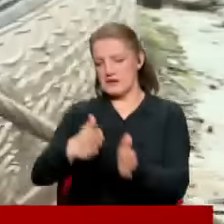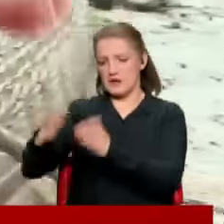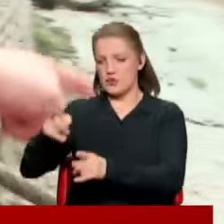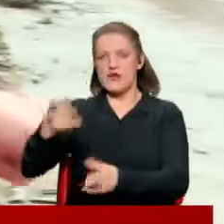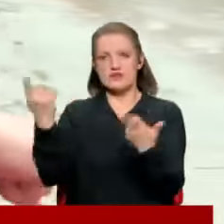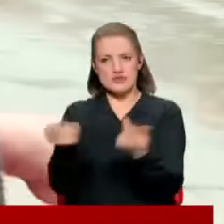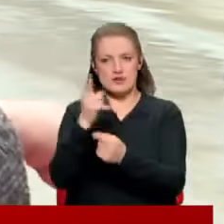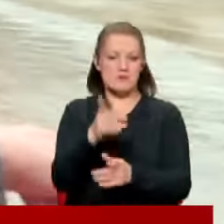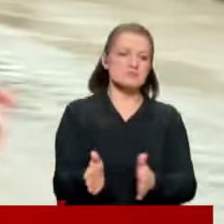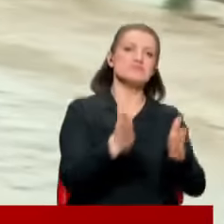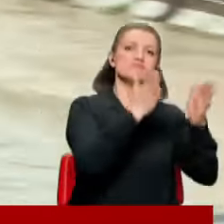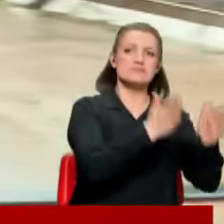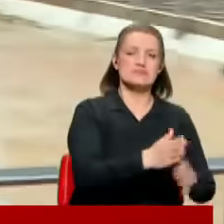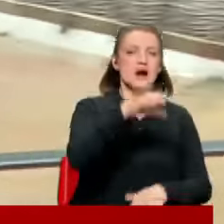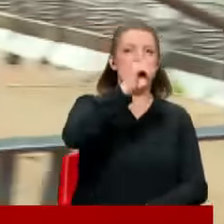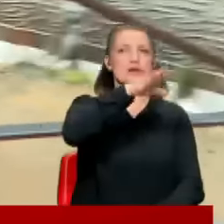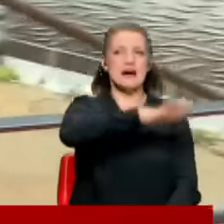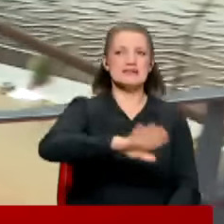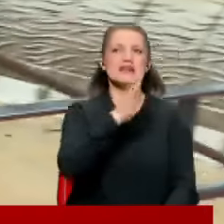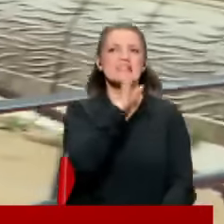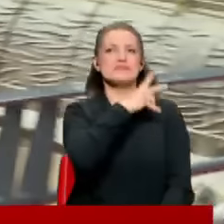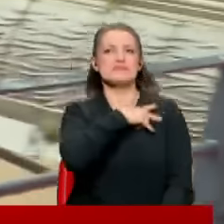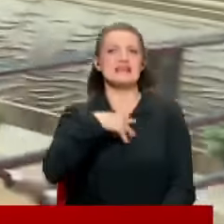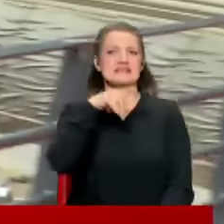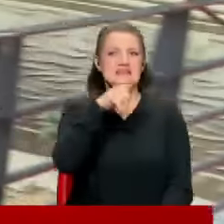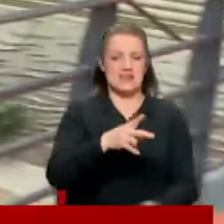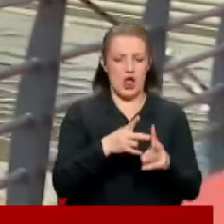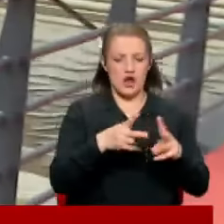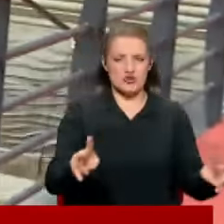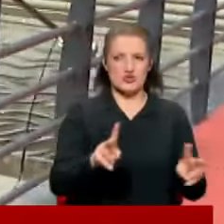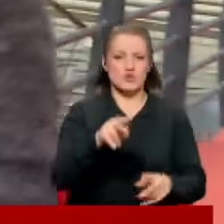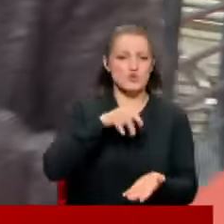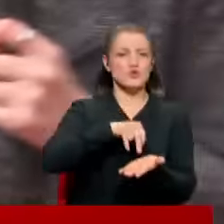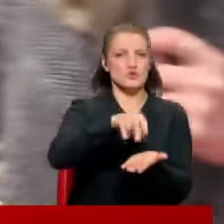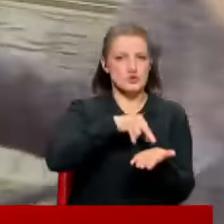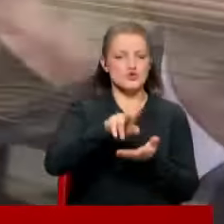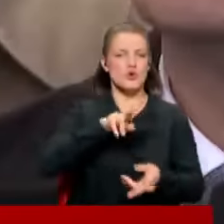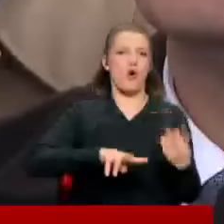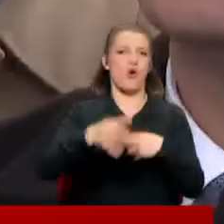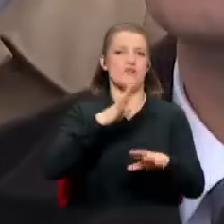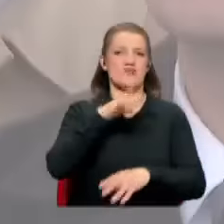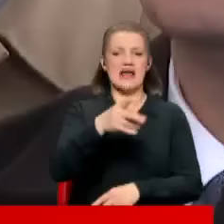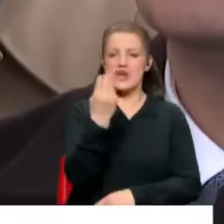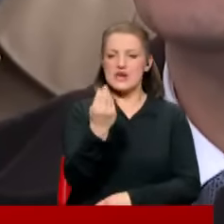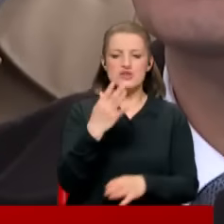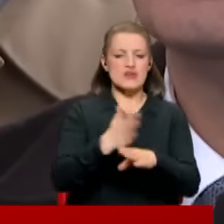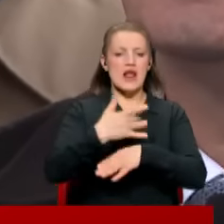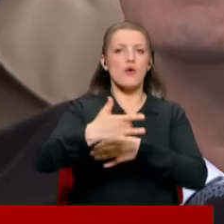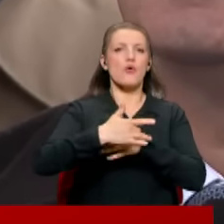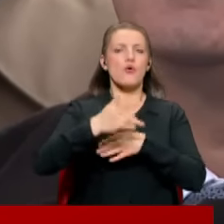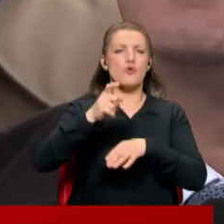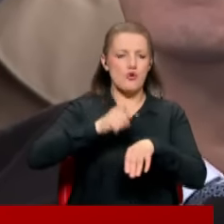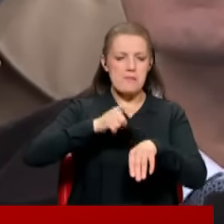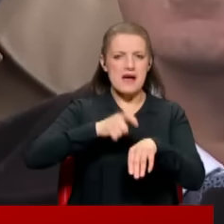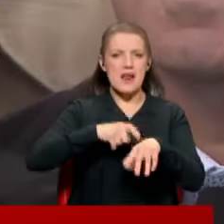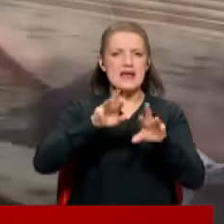çalıştı, diğer tarafındaysa AK Partili Kağıthane Belediyesi'nin açtığı yürüyüş yolları var. İyi şeylerin kopyalanması